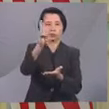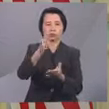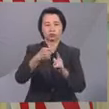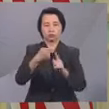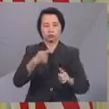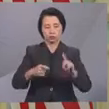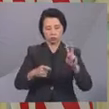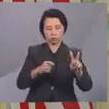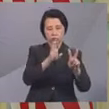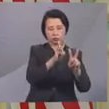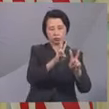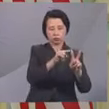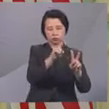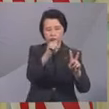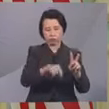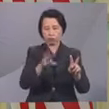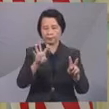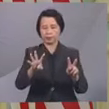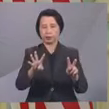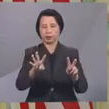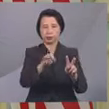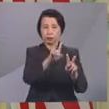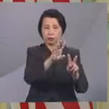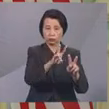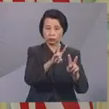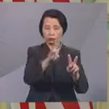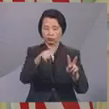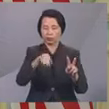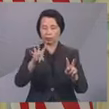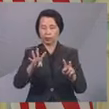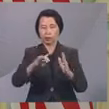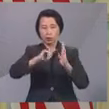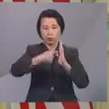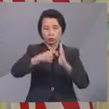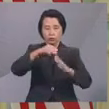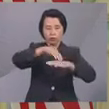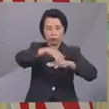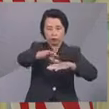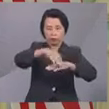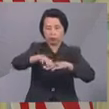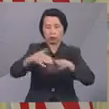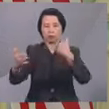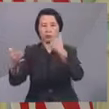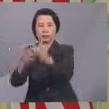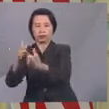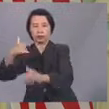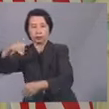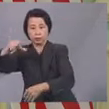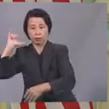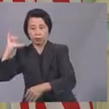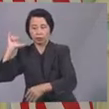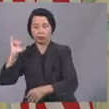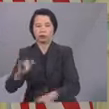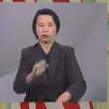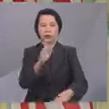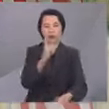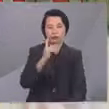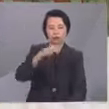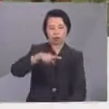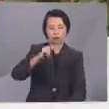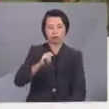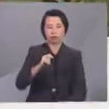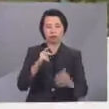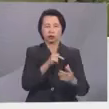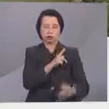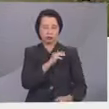dari 27 April, iaitu bermulanya penghantaran tersebut hingga semalam, KPT ataupun